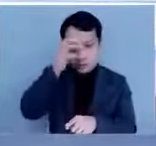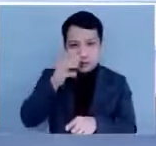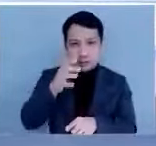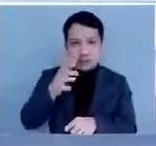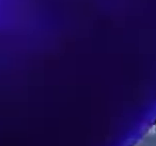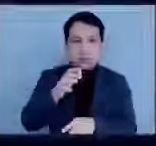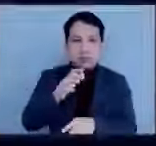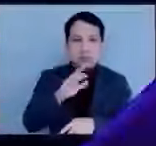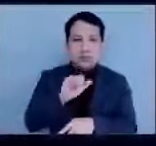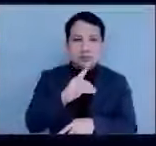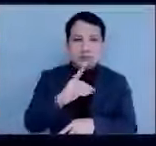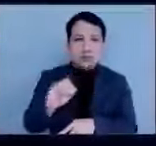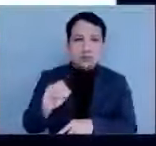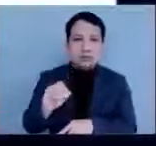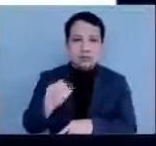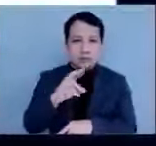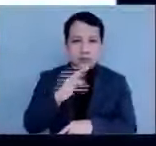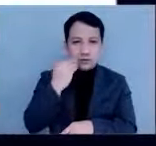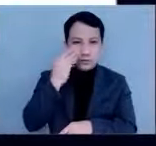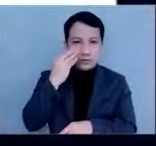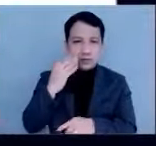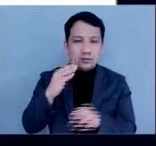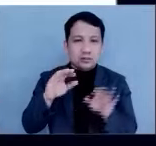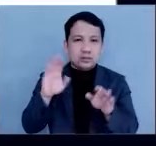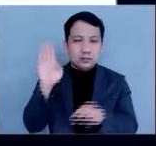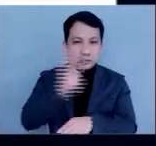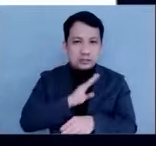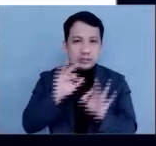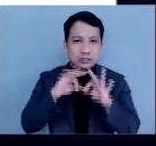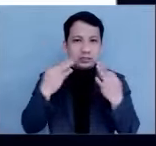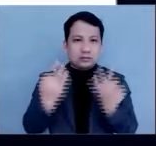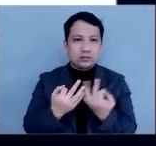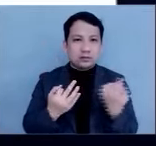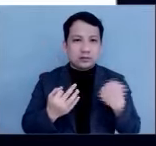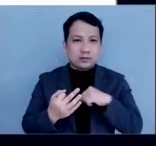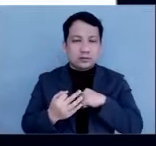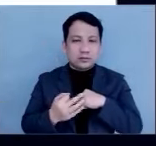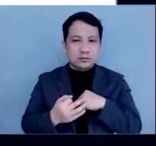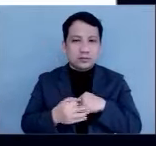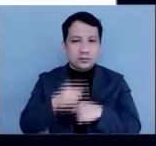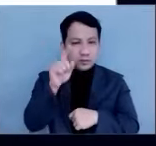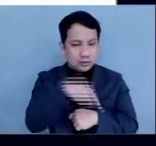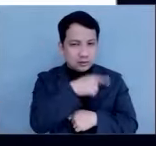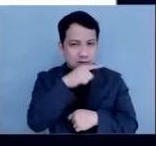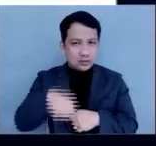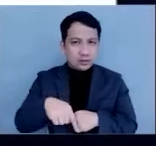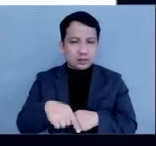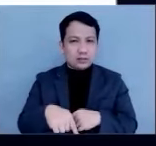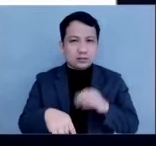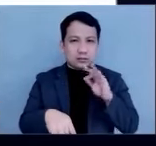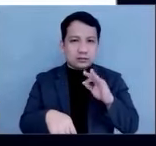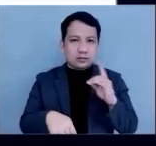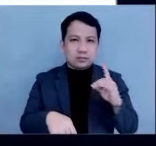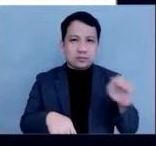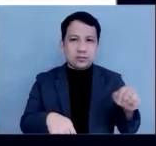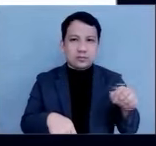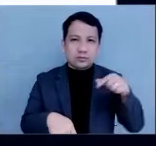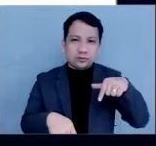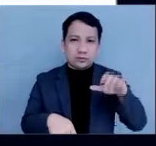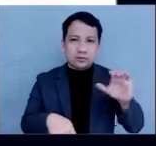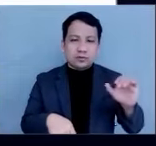Combs. Nasira raw ang kanyang pamilya dahil dyan. Marami ang nang-judge sa kanya at kay P. Diddy dahil sa